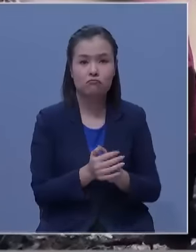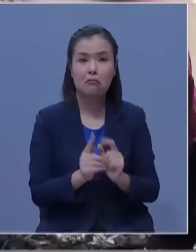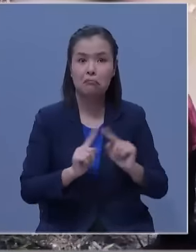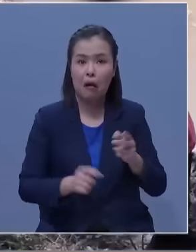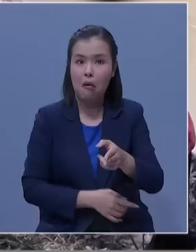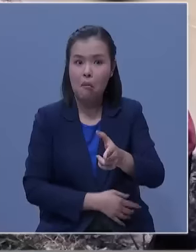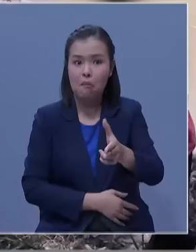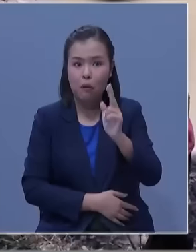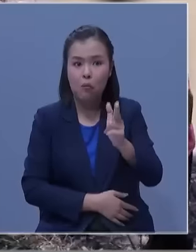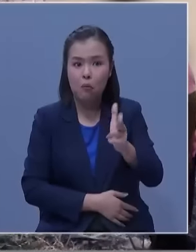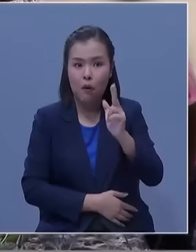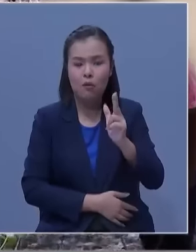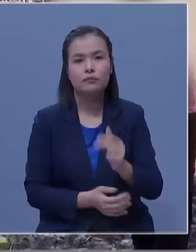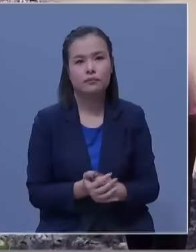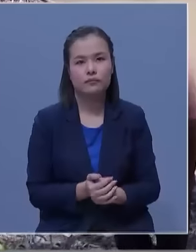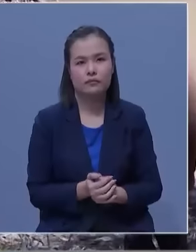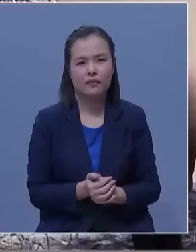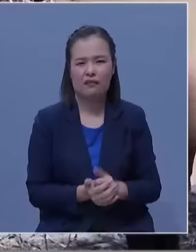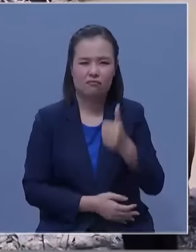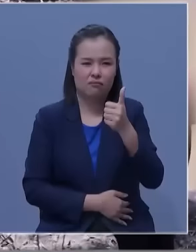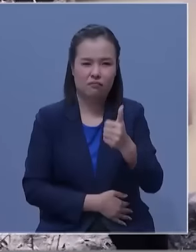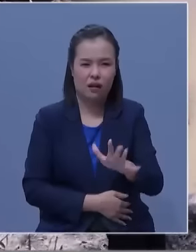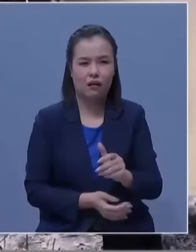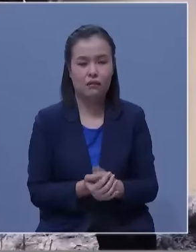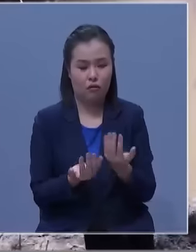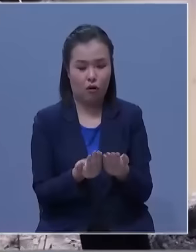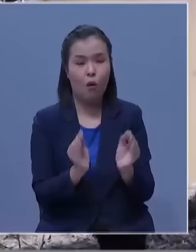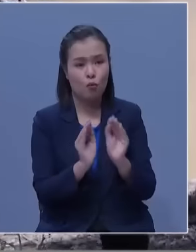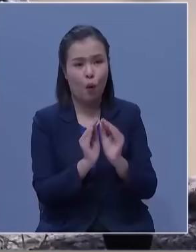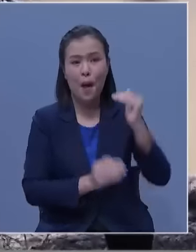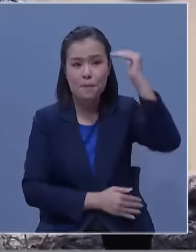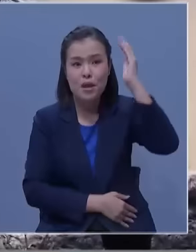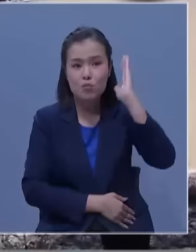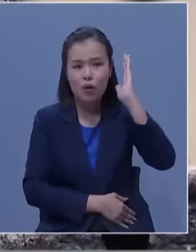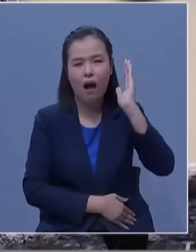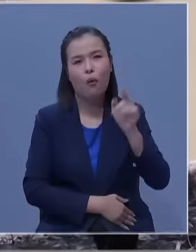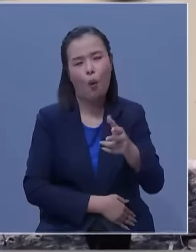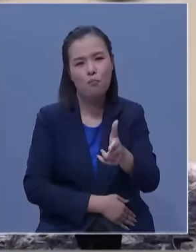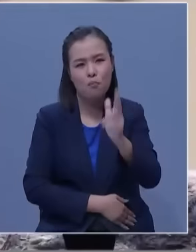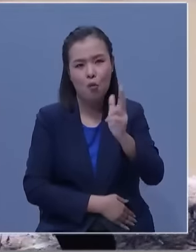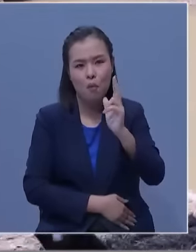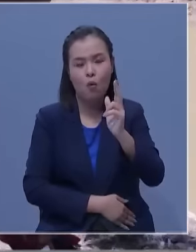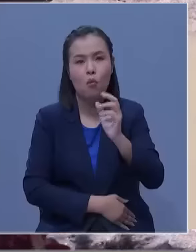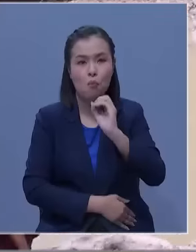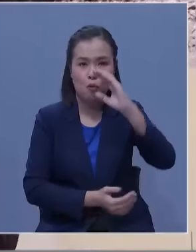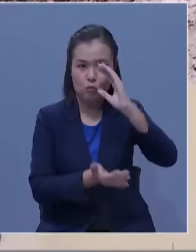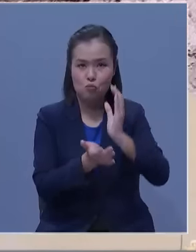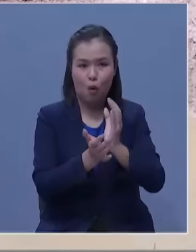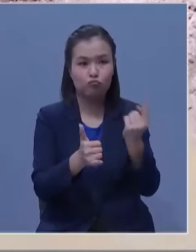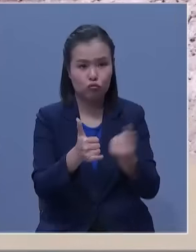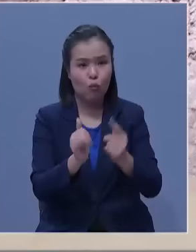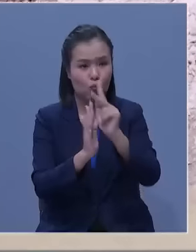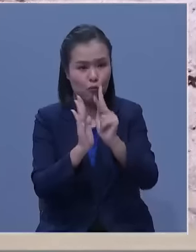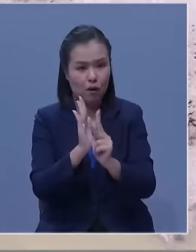คะ เออแต่ตัวคนเจ็บเขาบอกว่ามันไม่ได้แล้วอะต่อเป็นคนในครอบครัวเดียวกันแต่ว่าทำขนาดนี้มันเกินไปเอาเรื่องถึงที่สุดแน่นอนนะครับท่